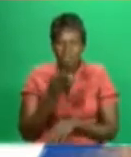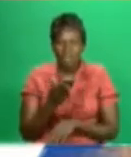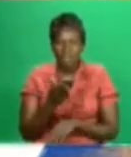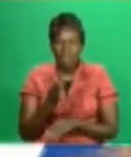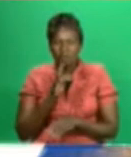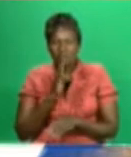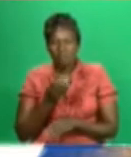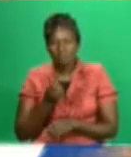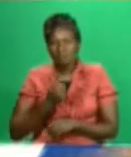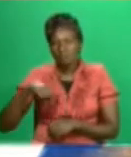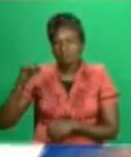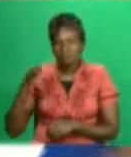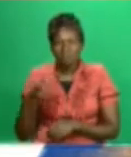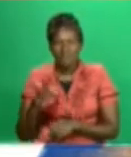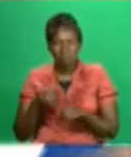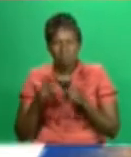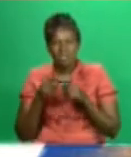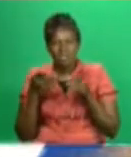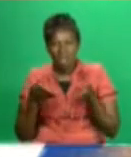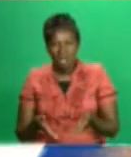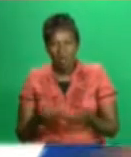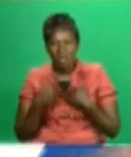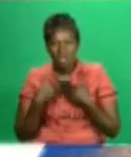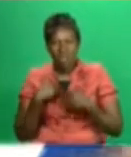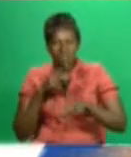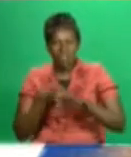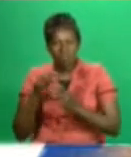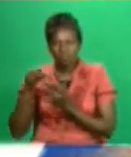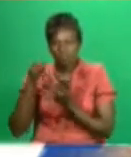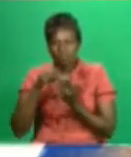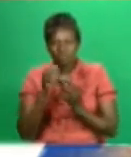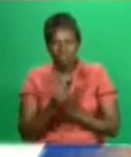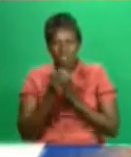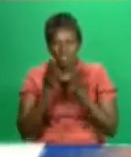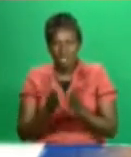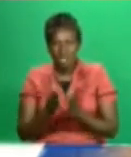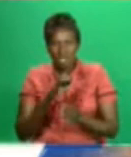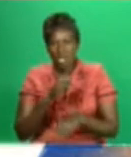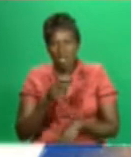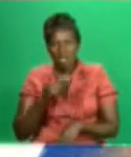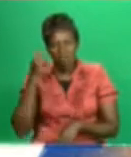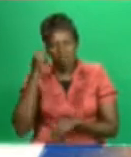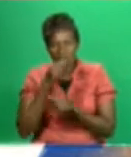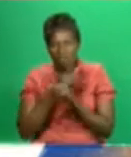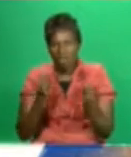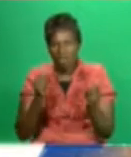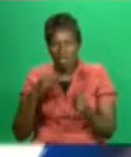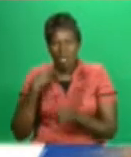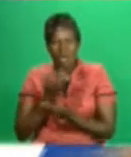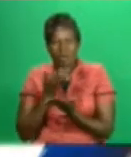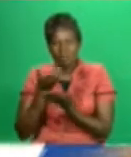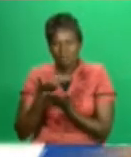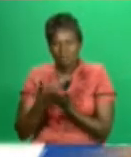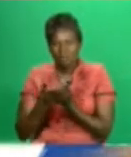watu wa kudharauliwa pale. Lakini sasa tuna nafasi ya kuchagua viongozi wetu na akili zetu timamu. Uchumi wetu wa Malindi